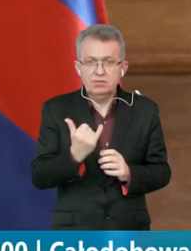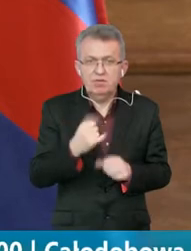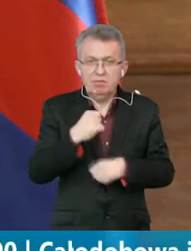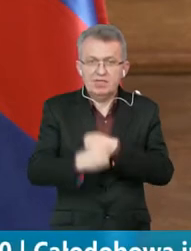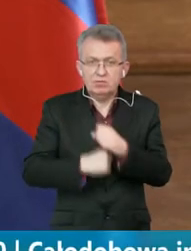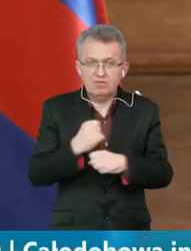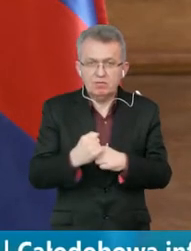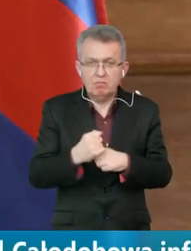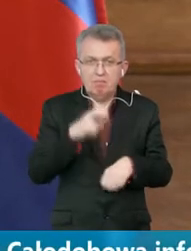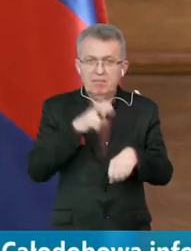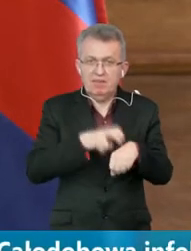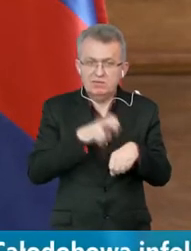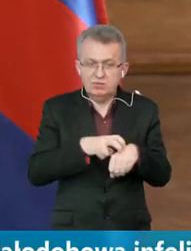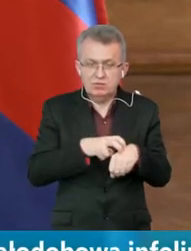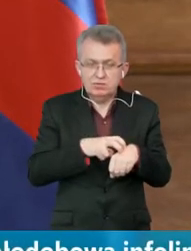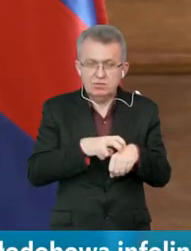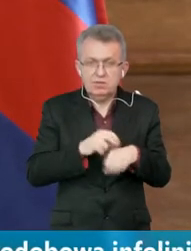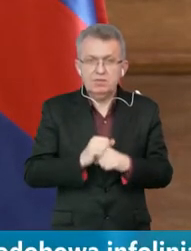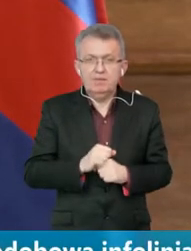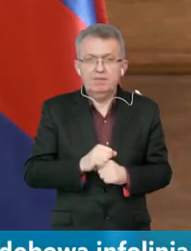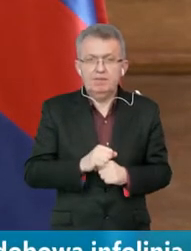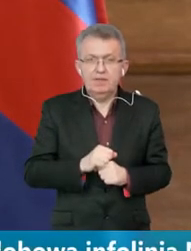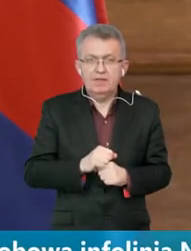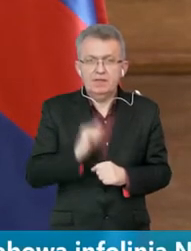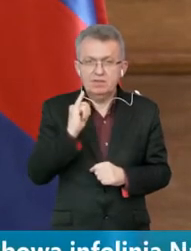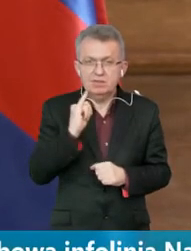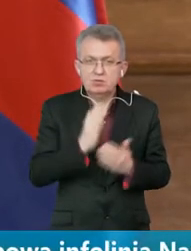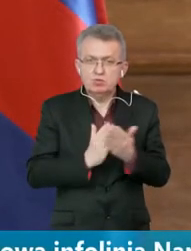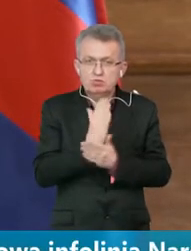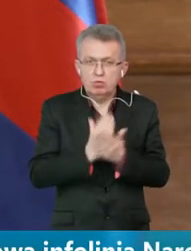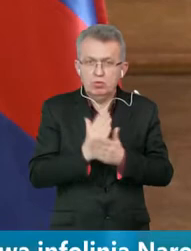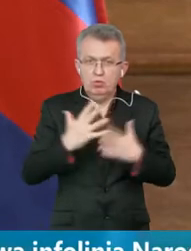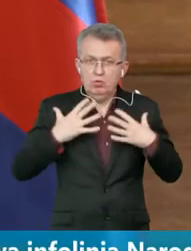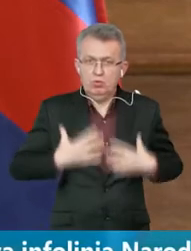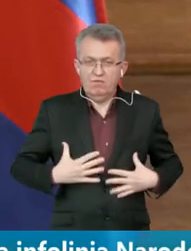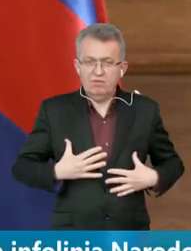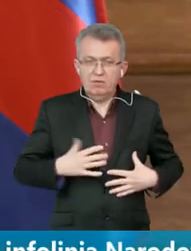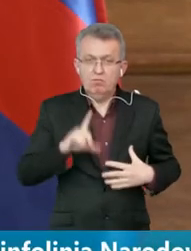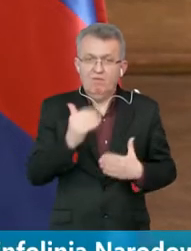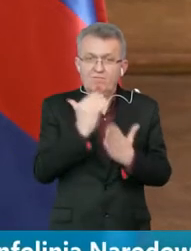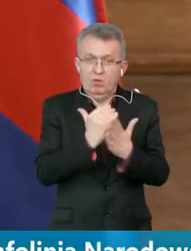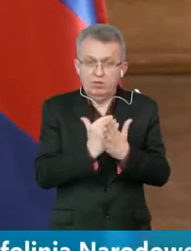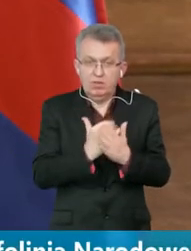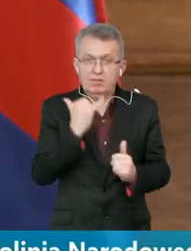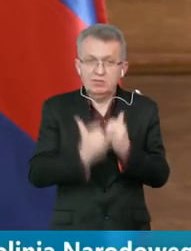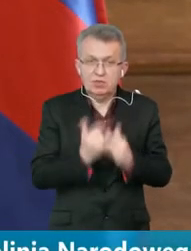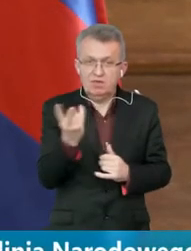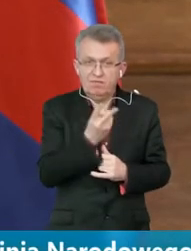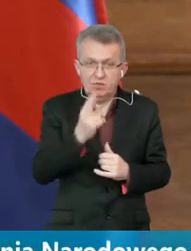pracowników medycznych, służb medycznych i służb mundurowych, pod warunkiem, że oboje